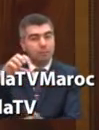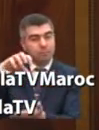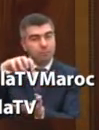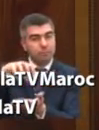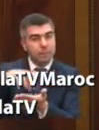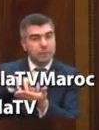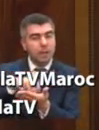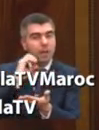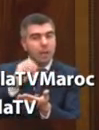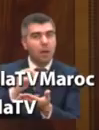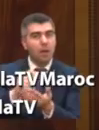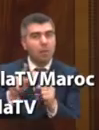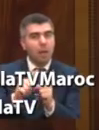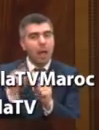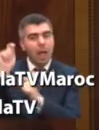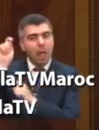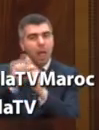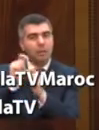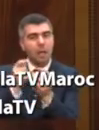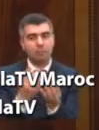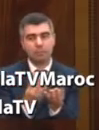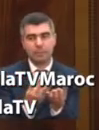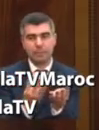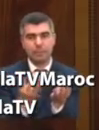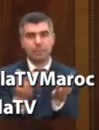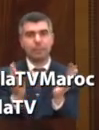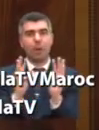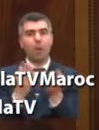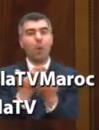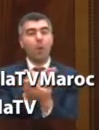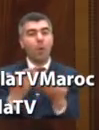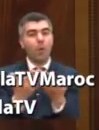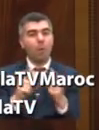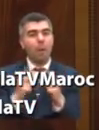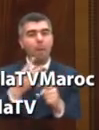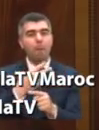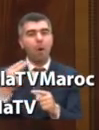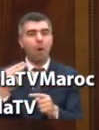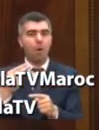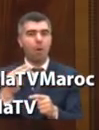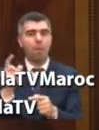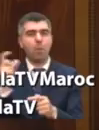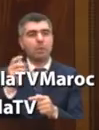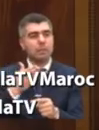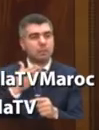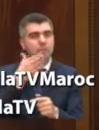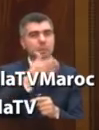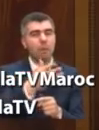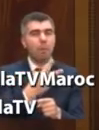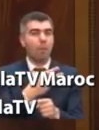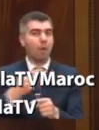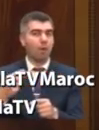وهي التطورات التي تفرض اليوم على المنتظم الأممي وكل أحرار